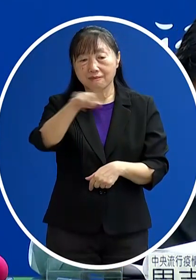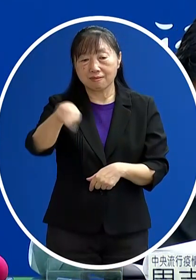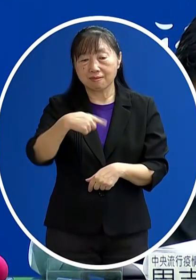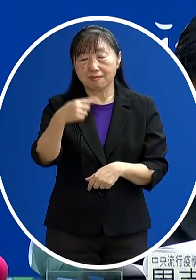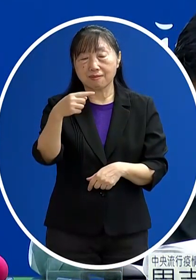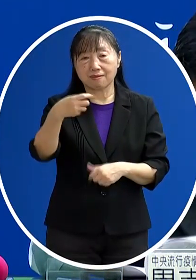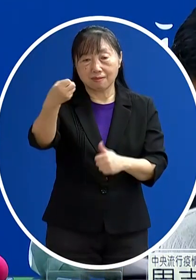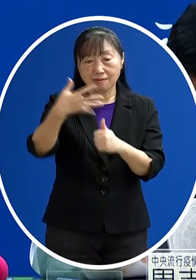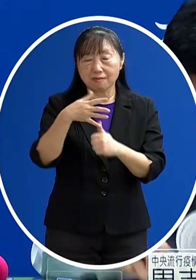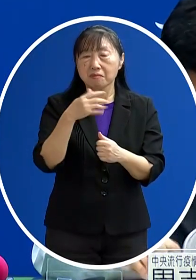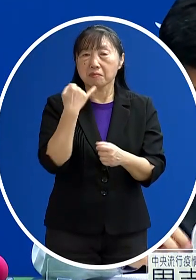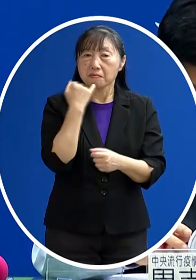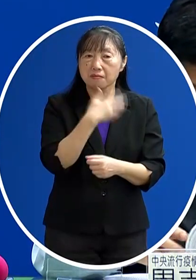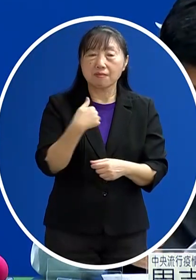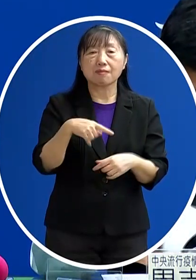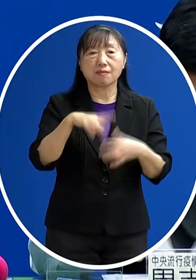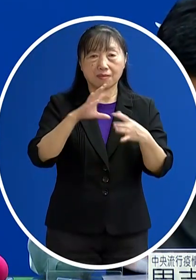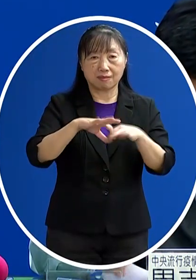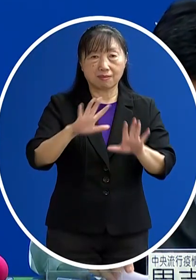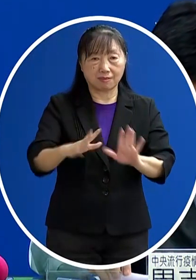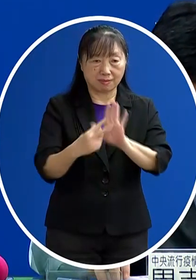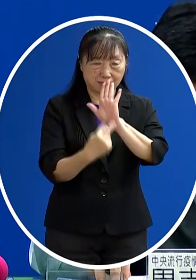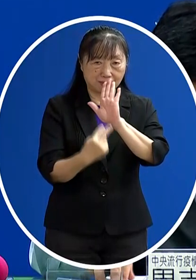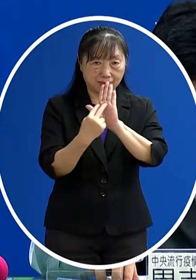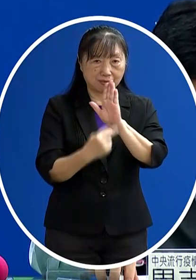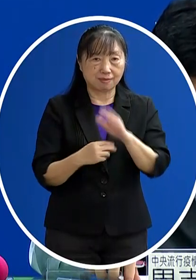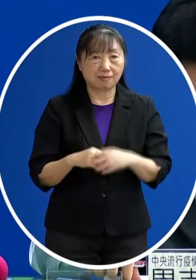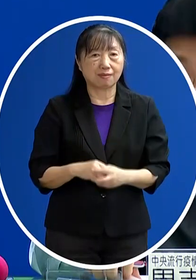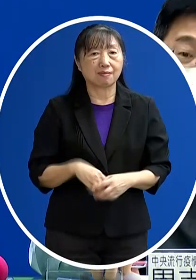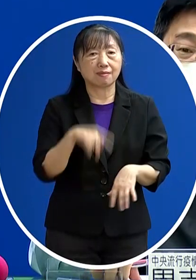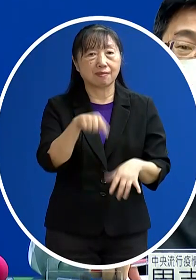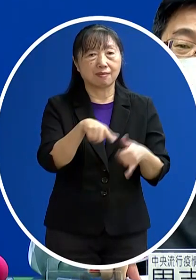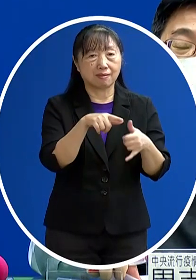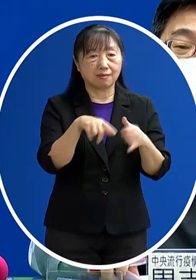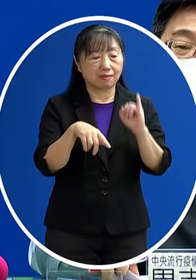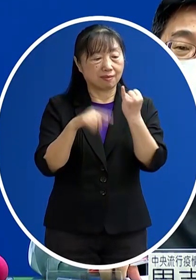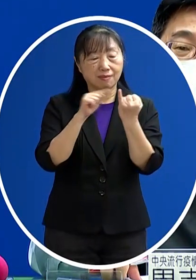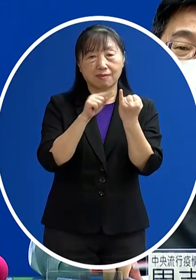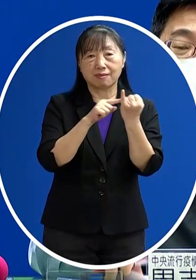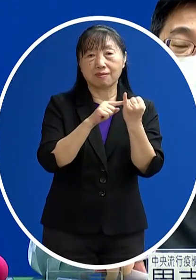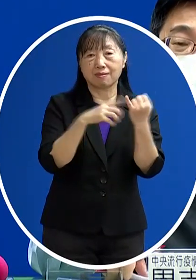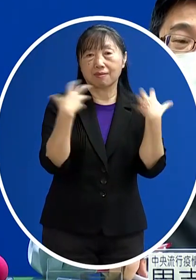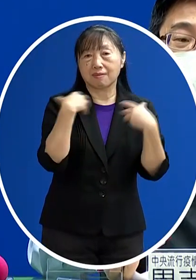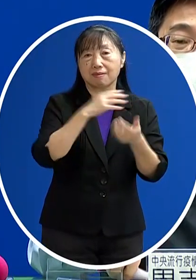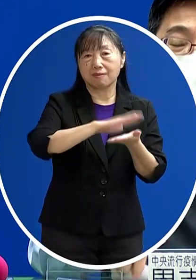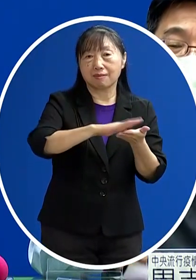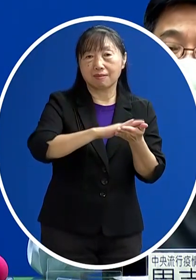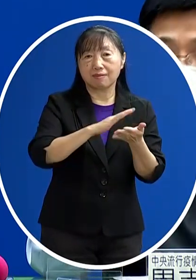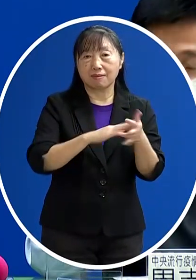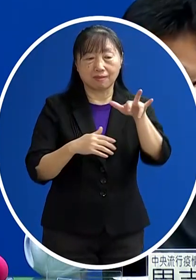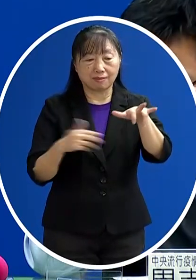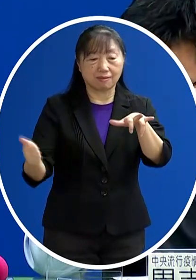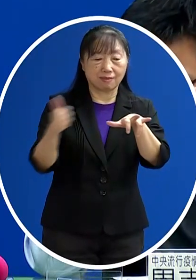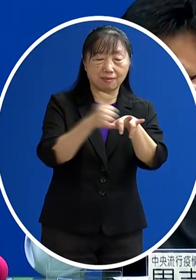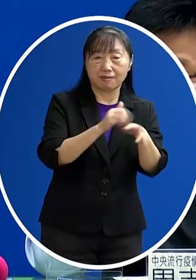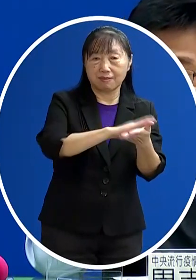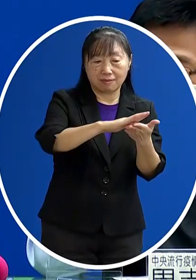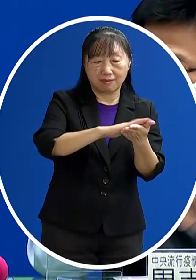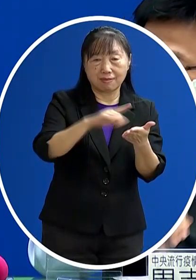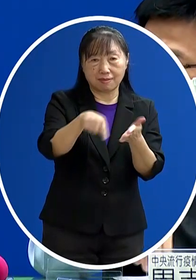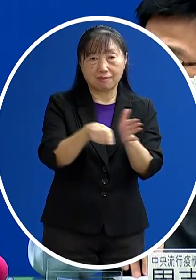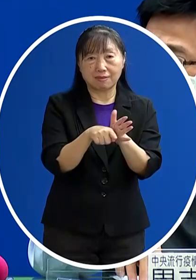這個來源的部分那跟大家做一個說明 那至於說這位清潔人員他事實上在這個登機做消毒的時候